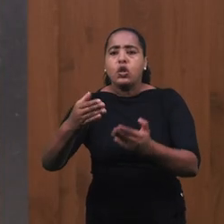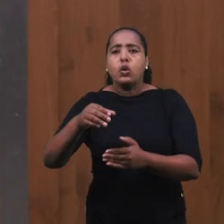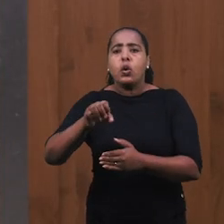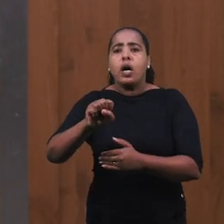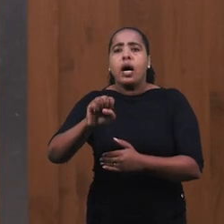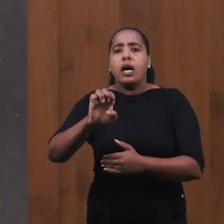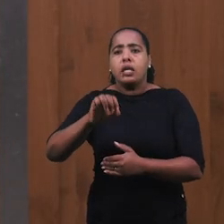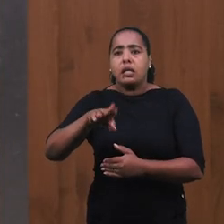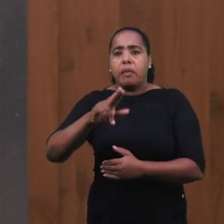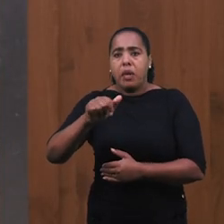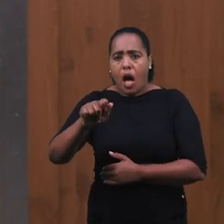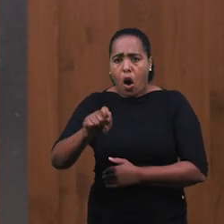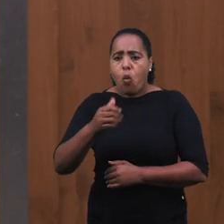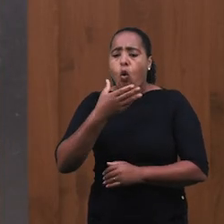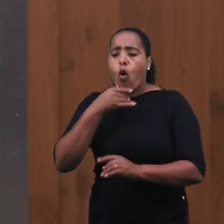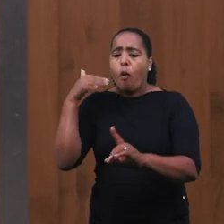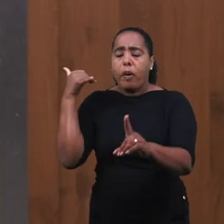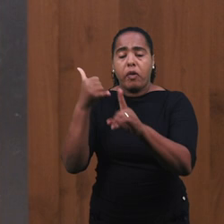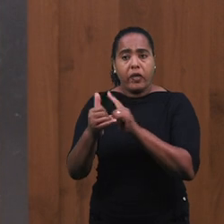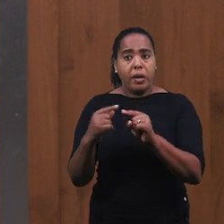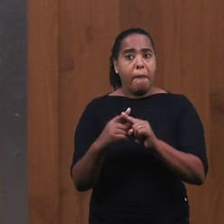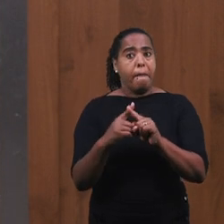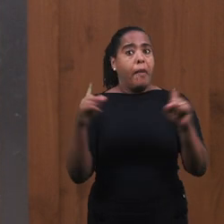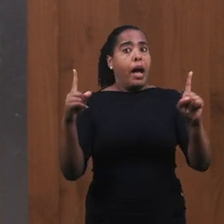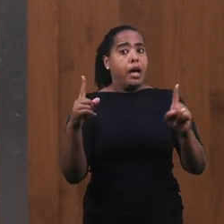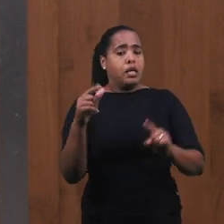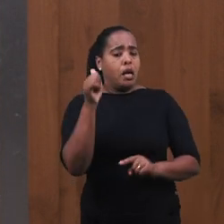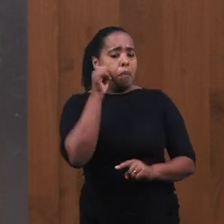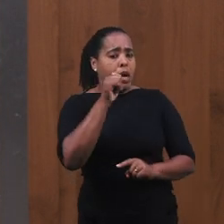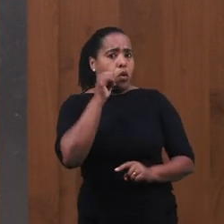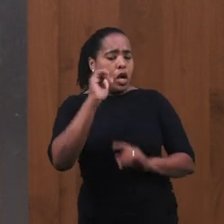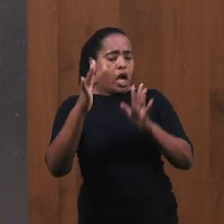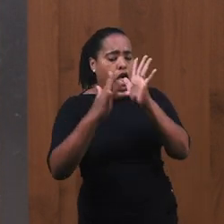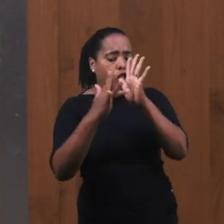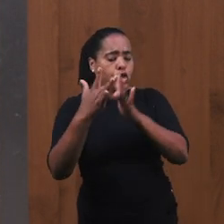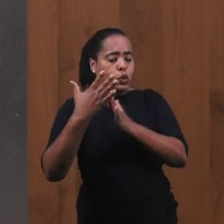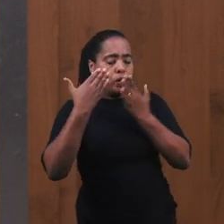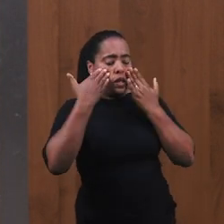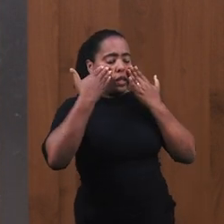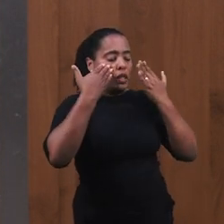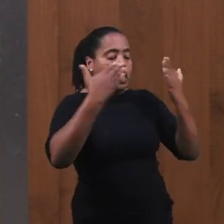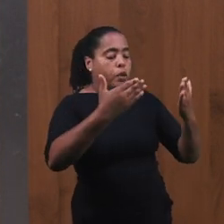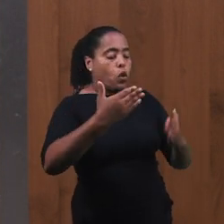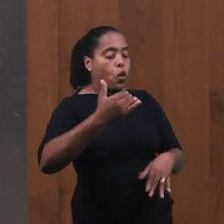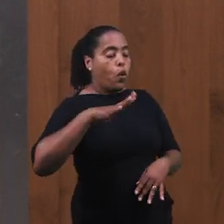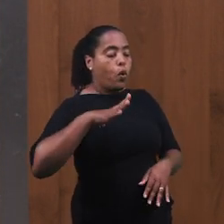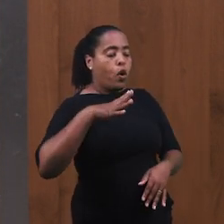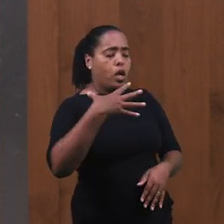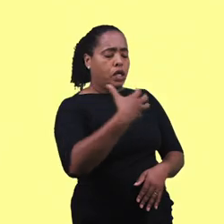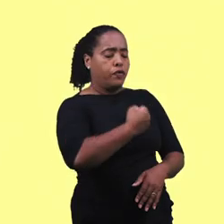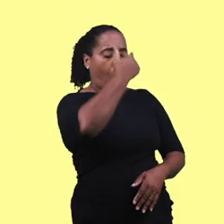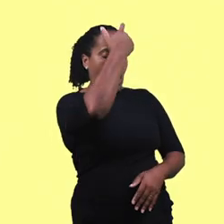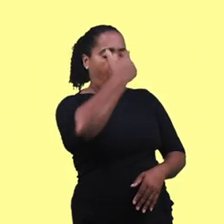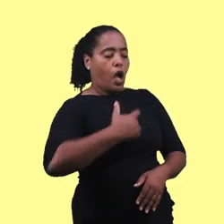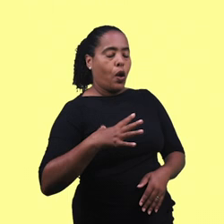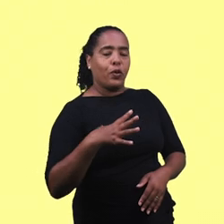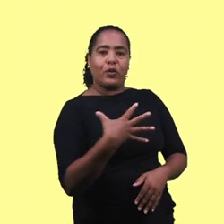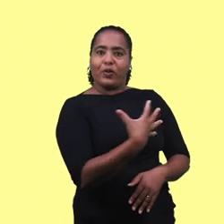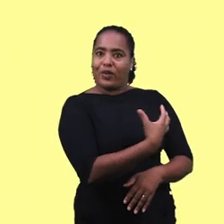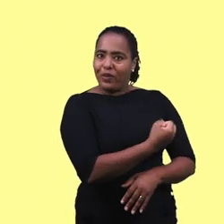Mais pour cette femme, Jésus s'est révélé comme le Sauveur. Que cette parole soit